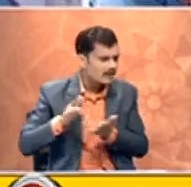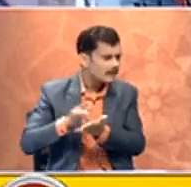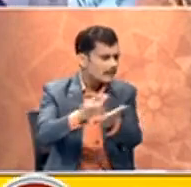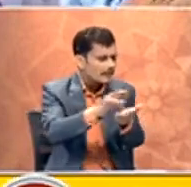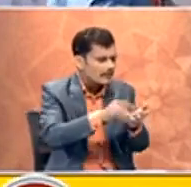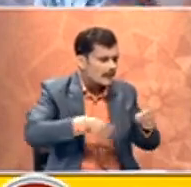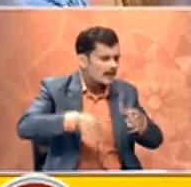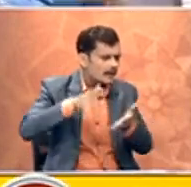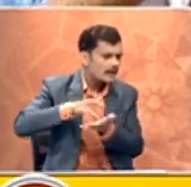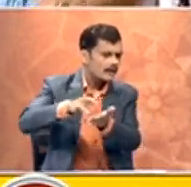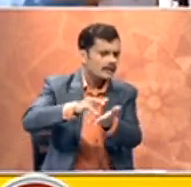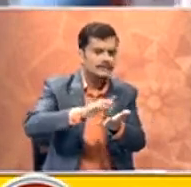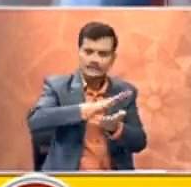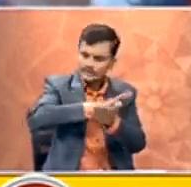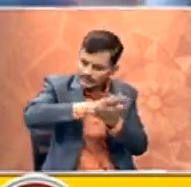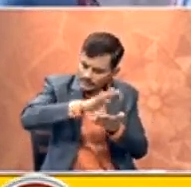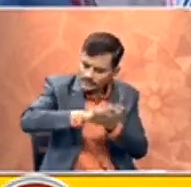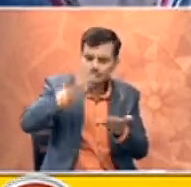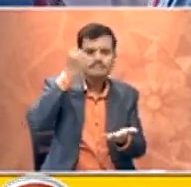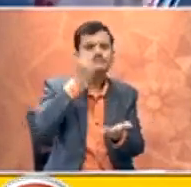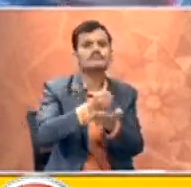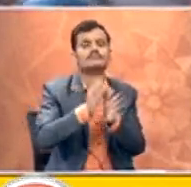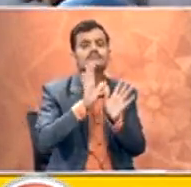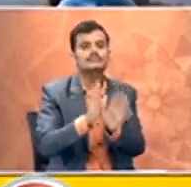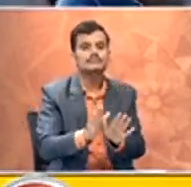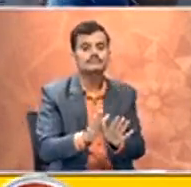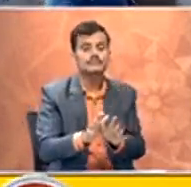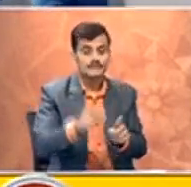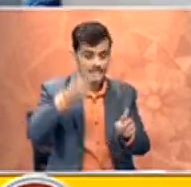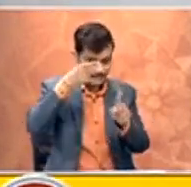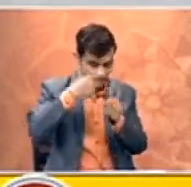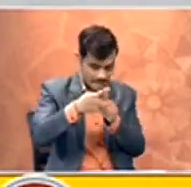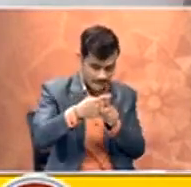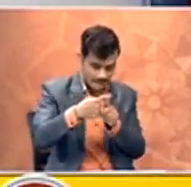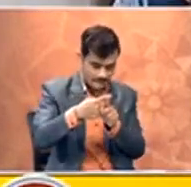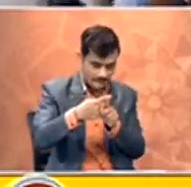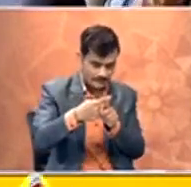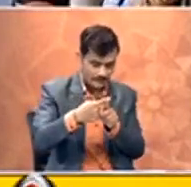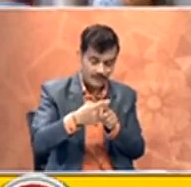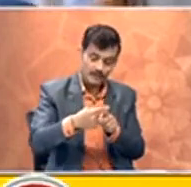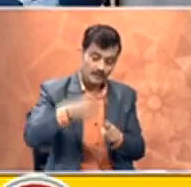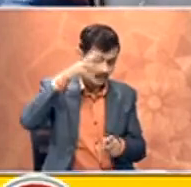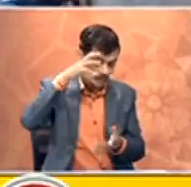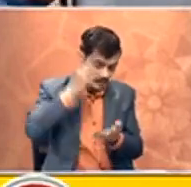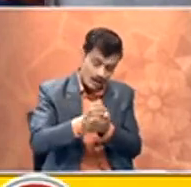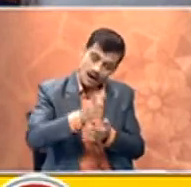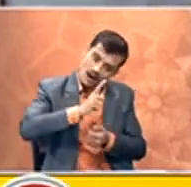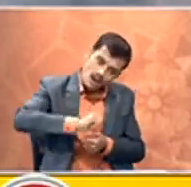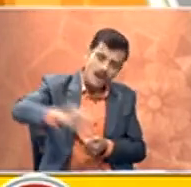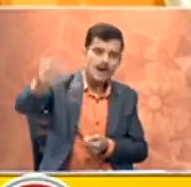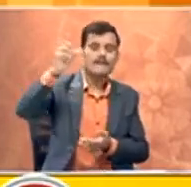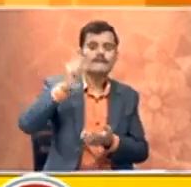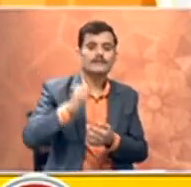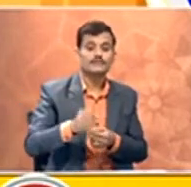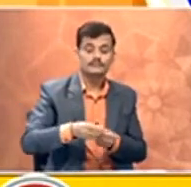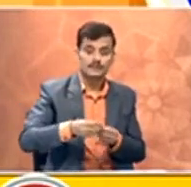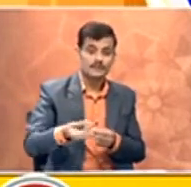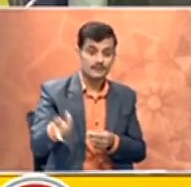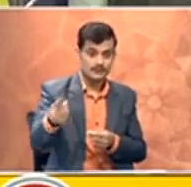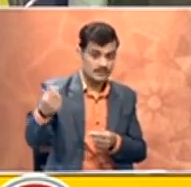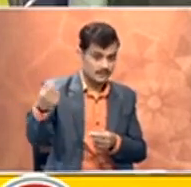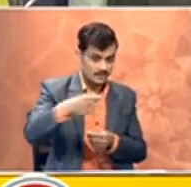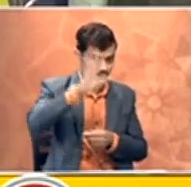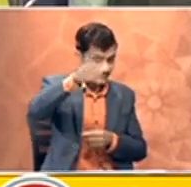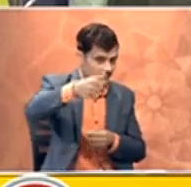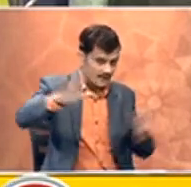को स्वच्छ तो रखना ही है, लेकिन हमेशा के लिए। अगली बार आपसे फिर